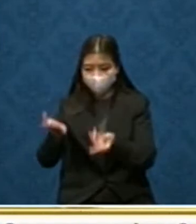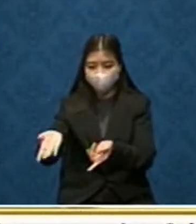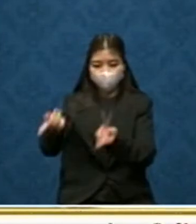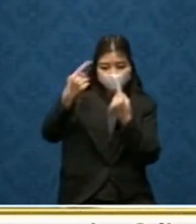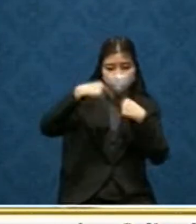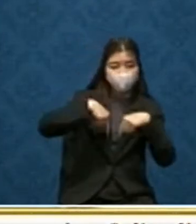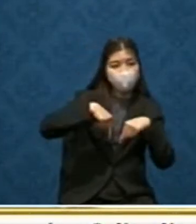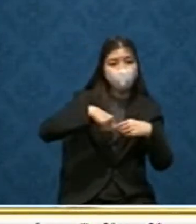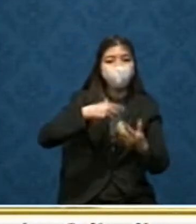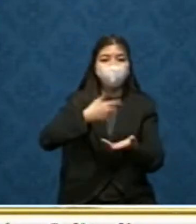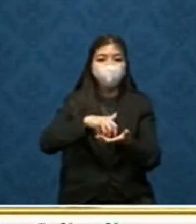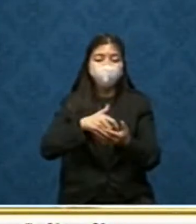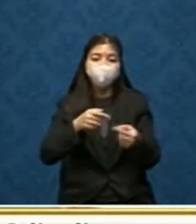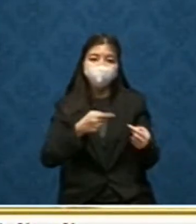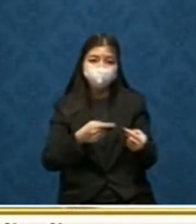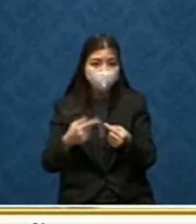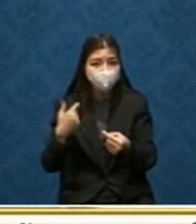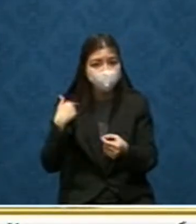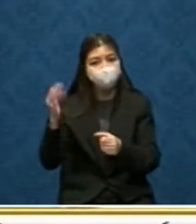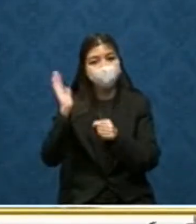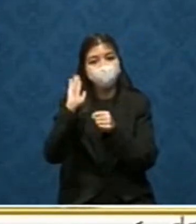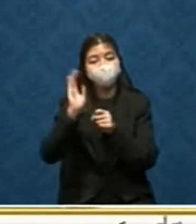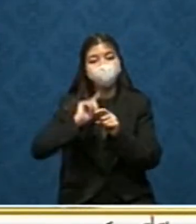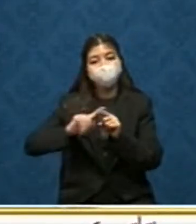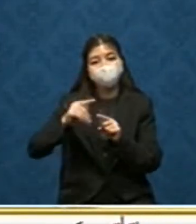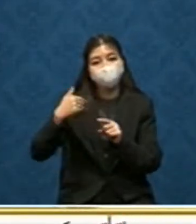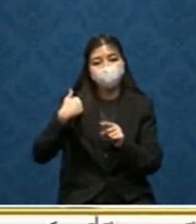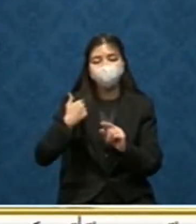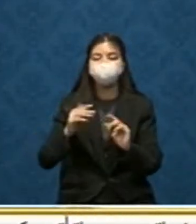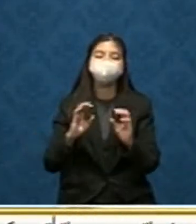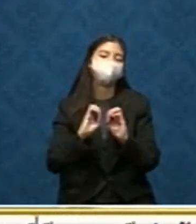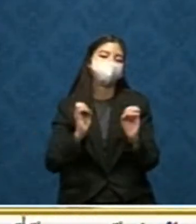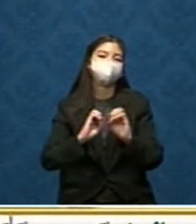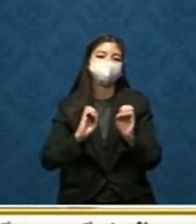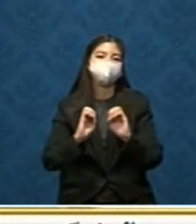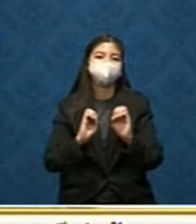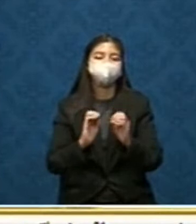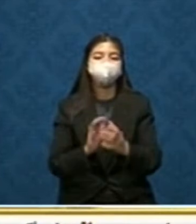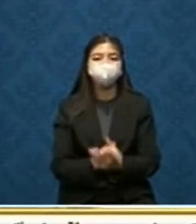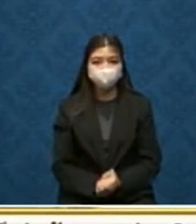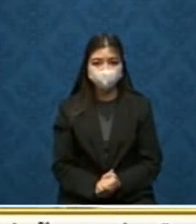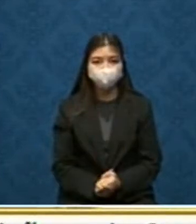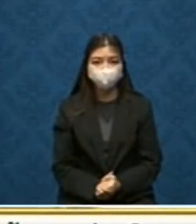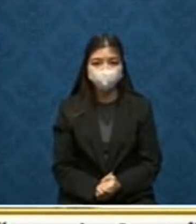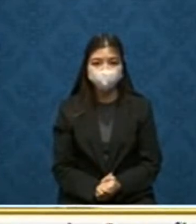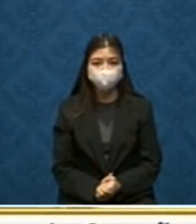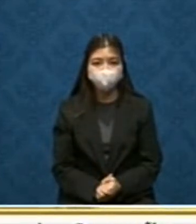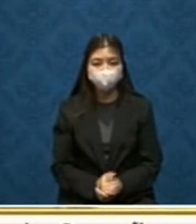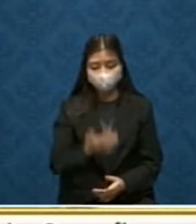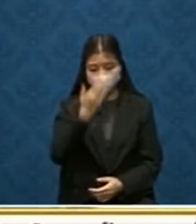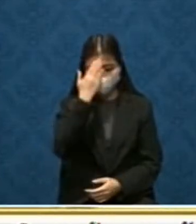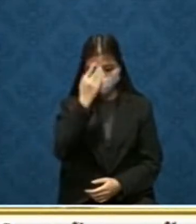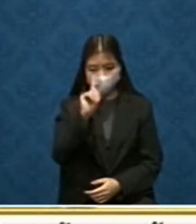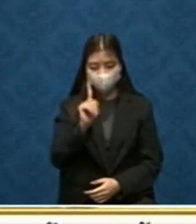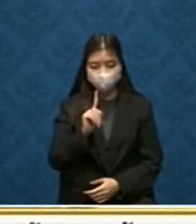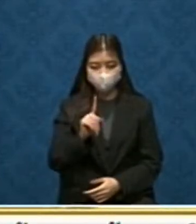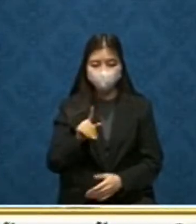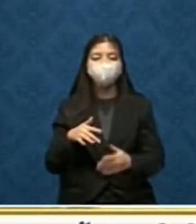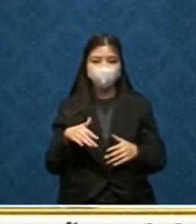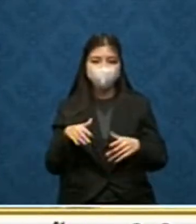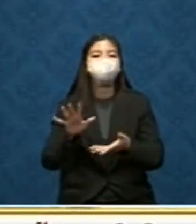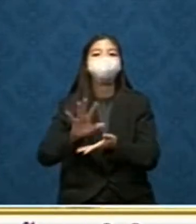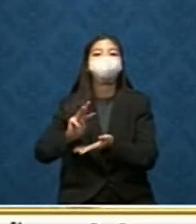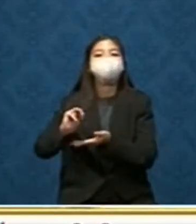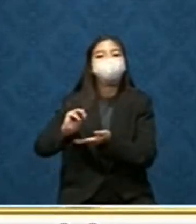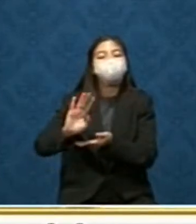กี่อันกี่อย่างไม่มี ไม่มีก็แดงว่าโดยมัละยาตเขาต้อนรับคุณ